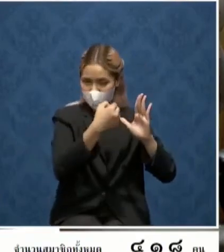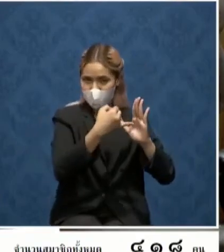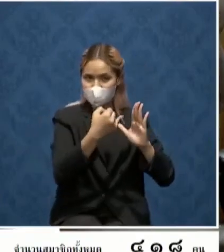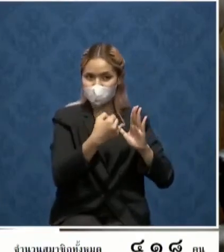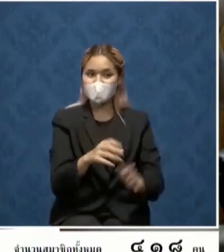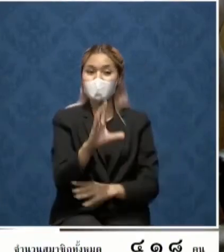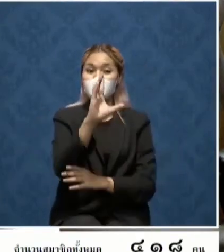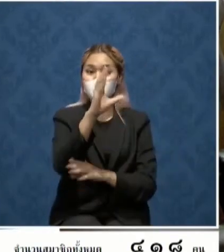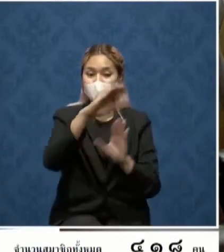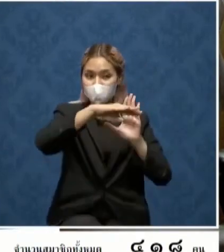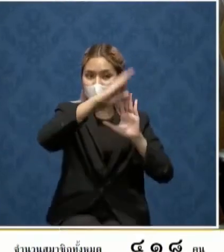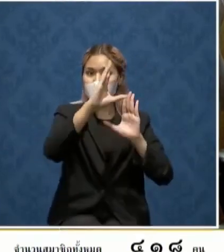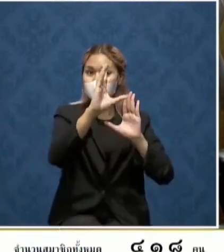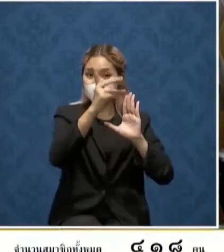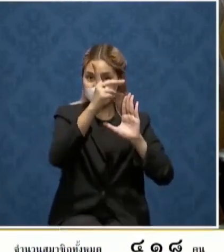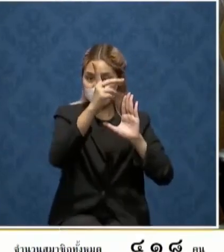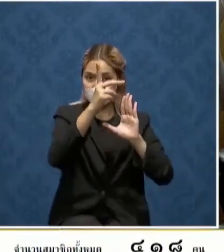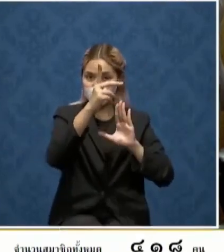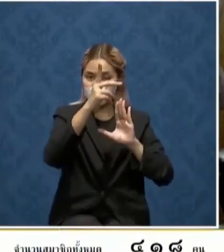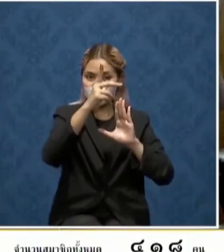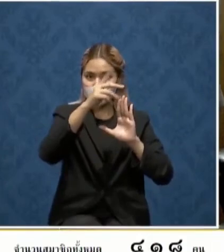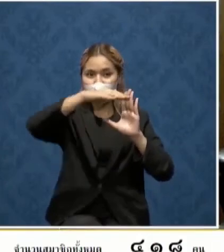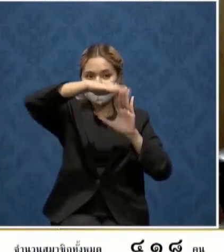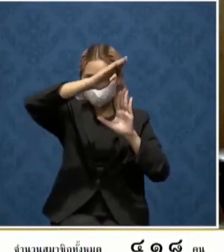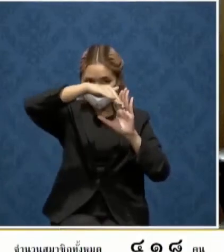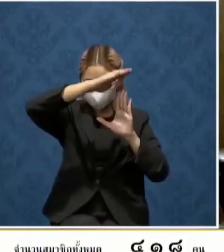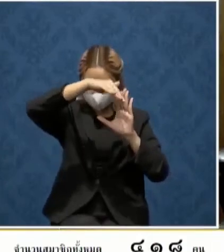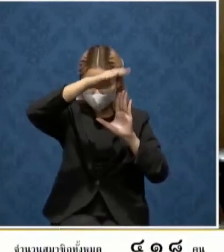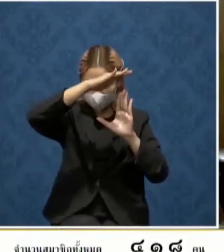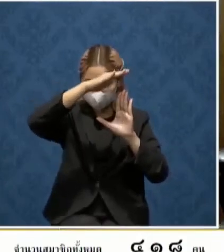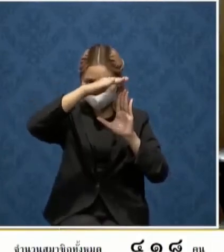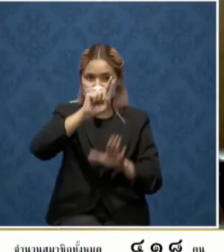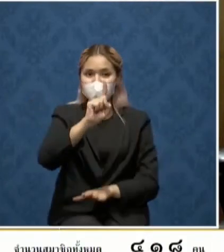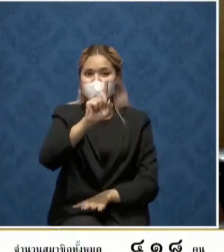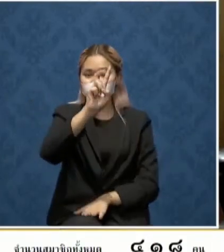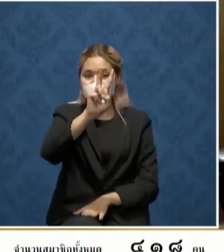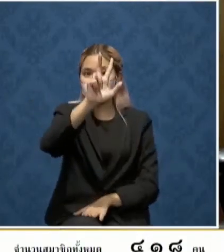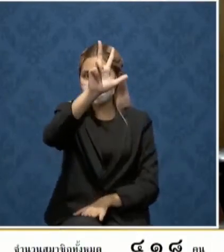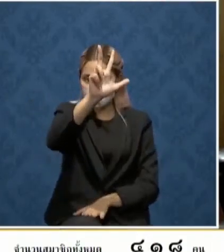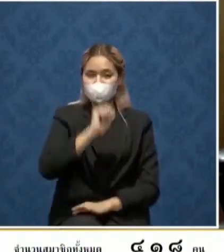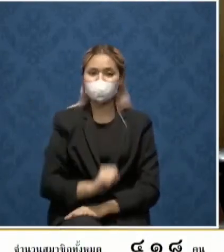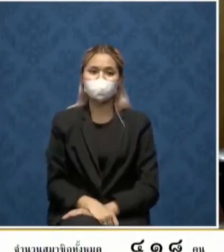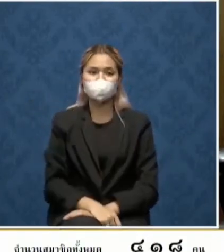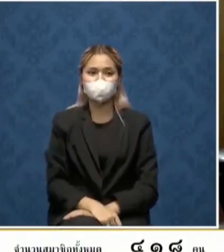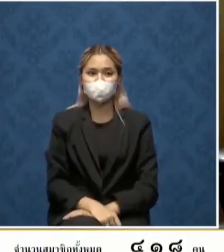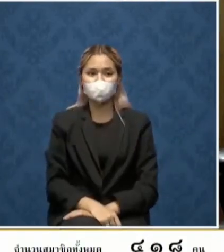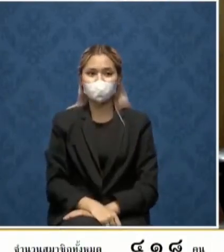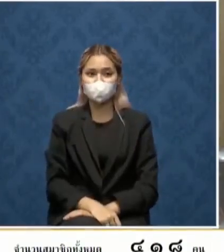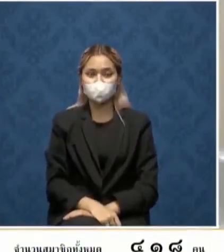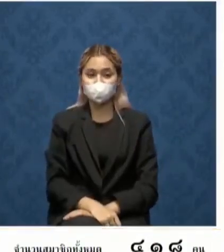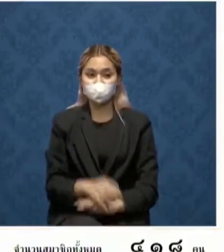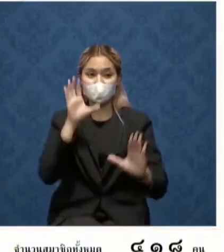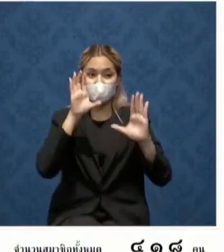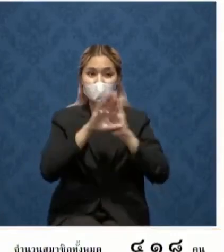ช gesund์พูตรงนี้คืดาฟาเรือ มีสงขไปชทหนึ่ ชั้ที่สอง และกชั้นที่สามผมต่รiasนินให้เห